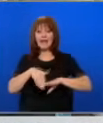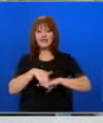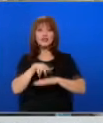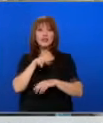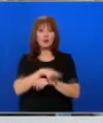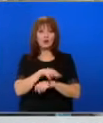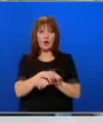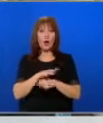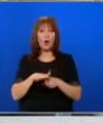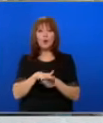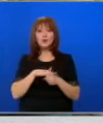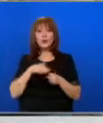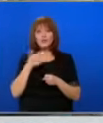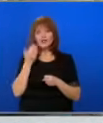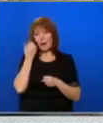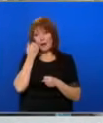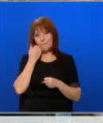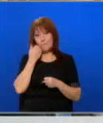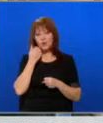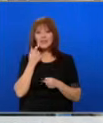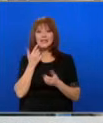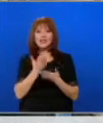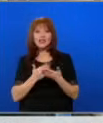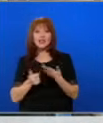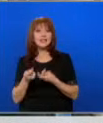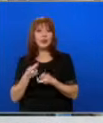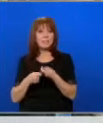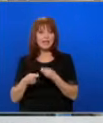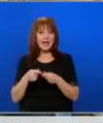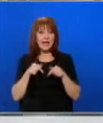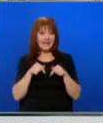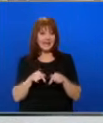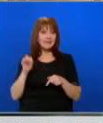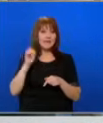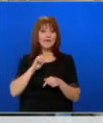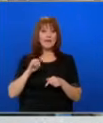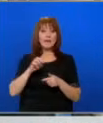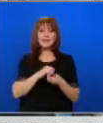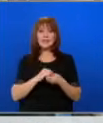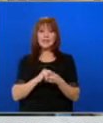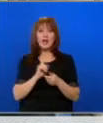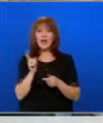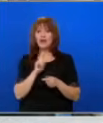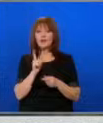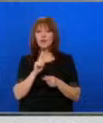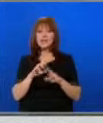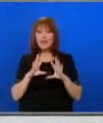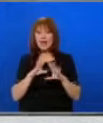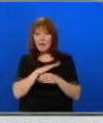Основната полза е наистина да бъдеш част от единния пазар, защото днес ние сме в Европейския съюз, но не сме напълно